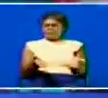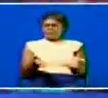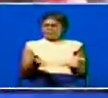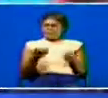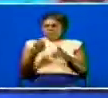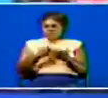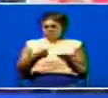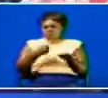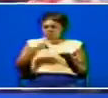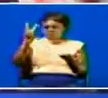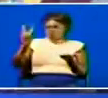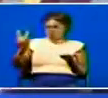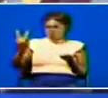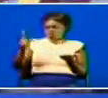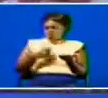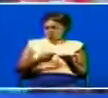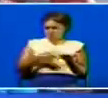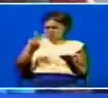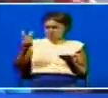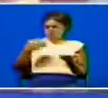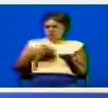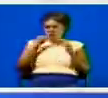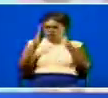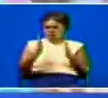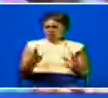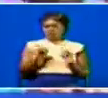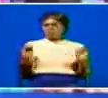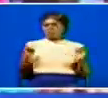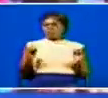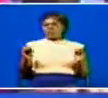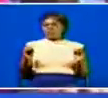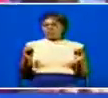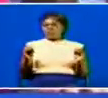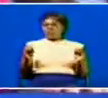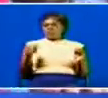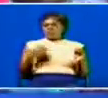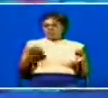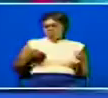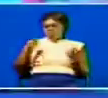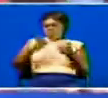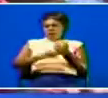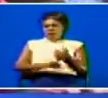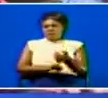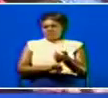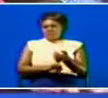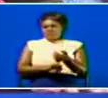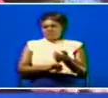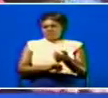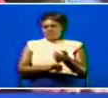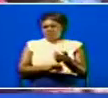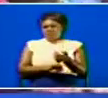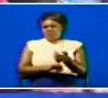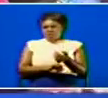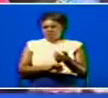Tangu wiki mbili, hatuna mwalimu atujiona. Halafu, mimi nitoa bibi yangu, jamaa mwingine atoa